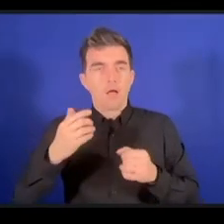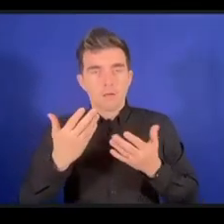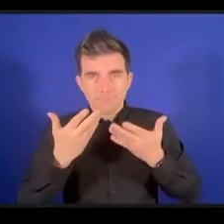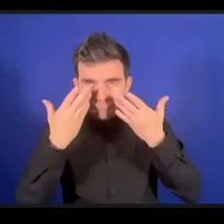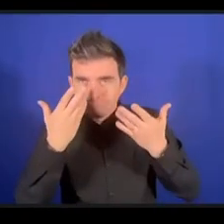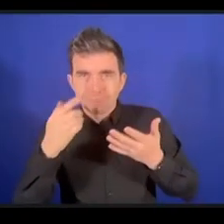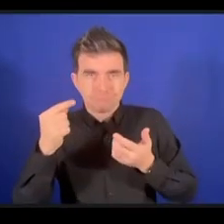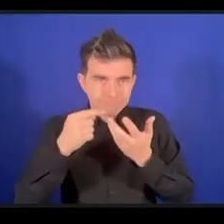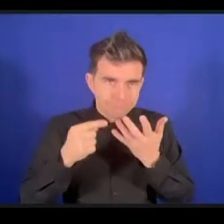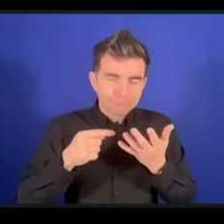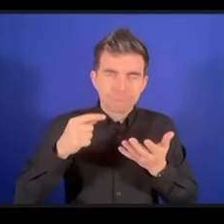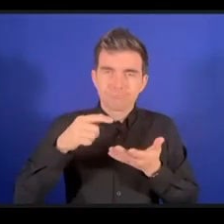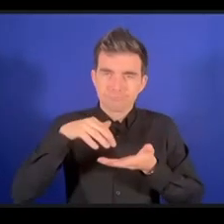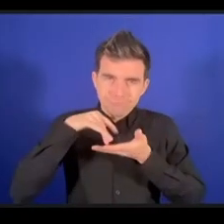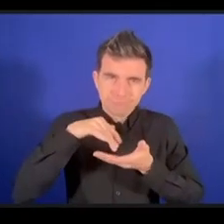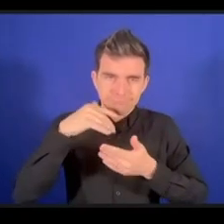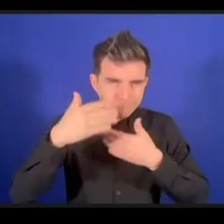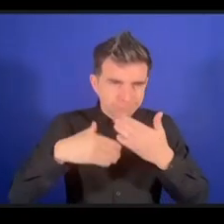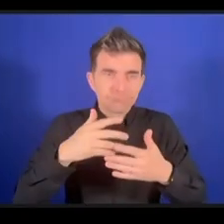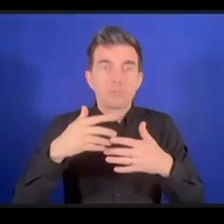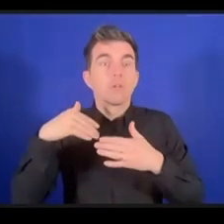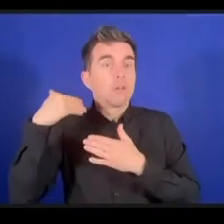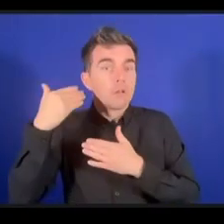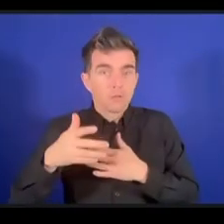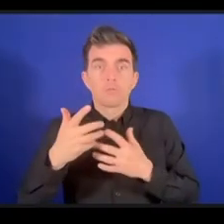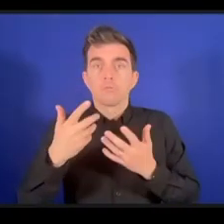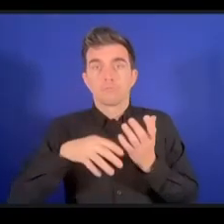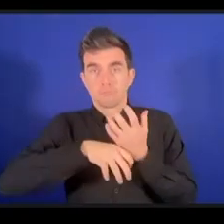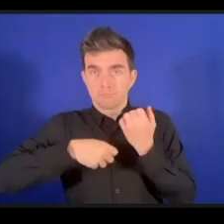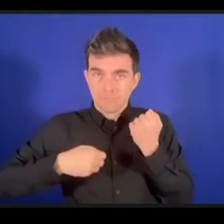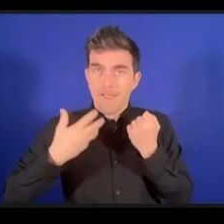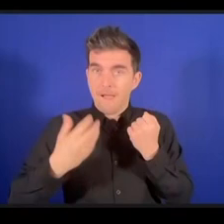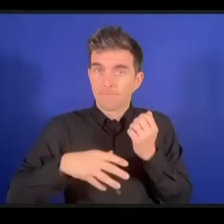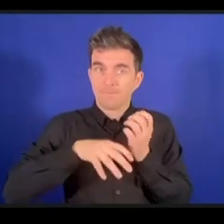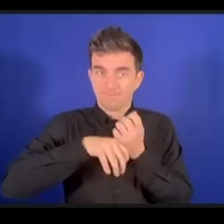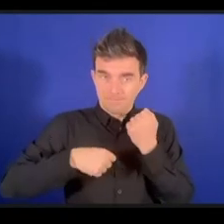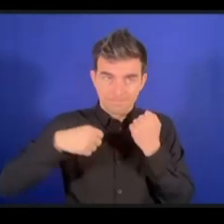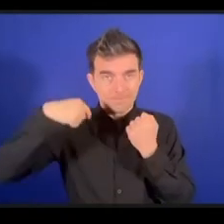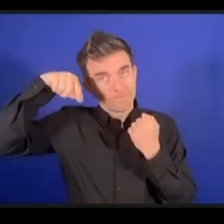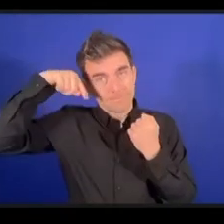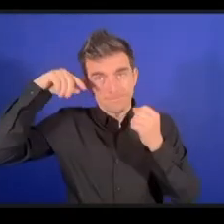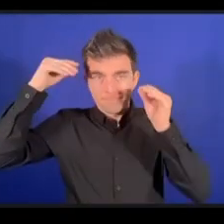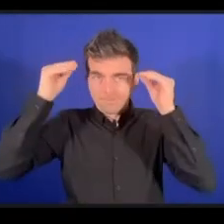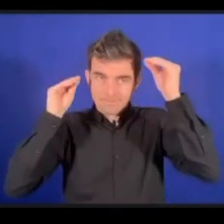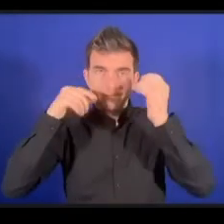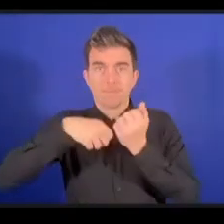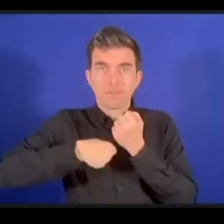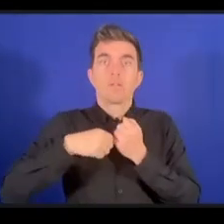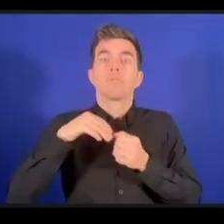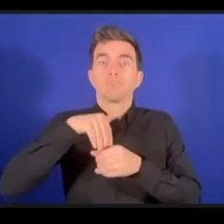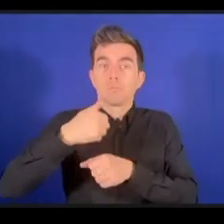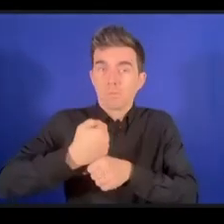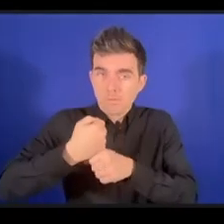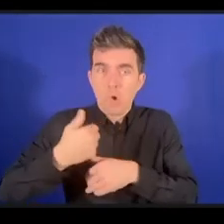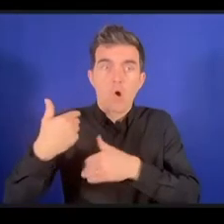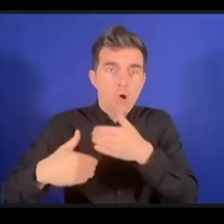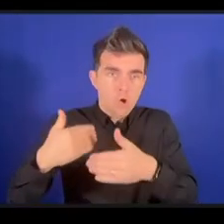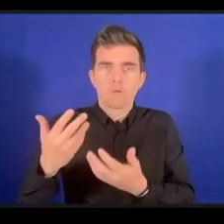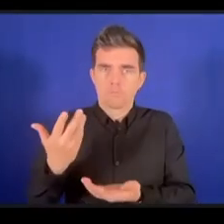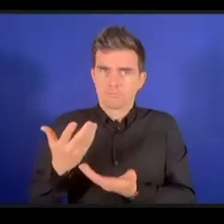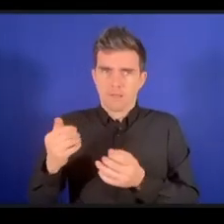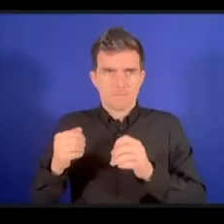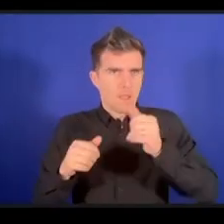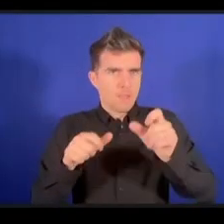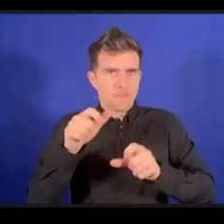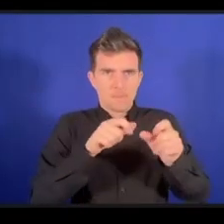的学位，在这些领域当中呢也参加到工作当中。那么这样呢无